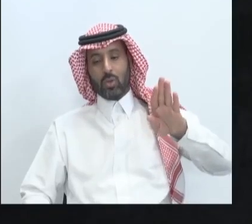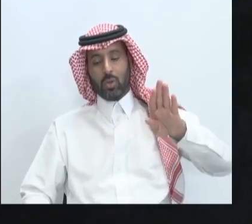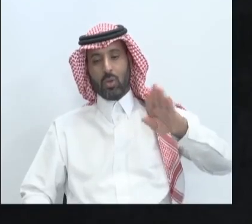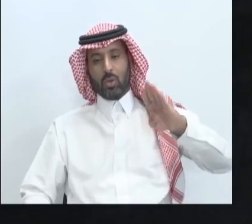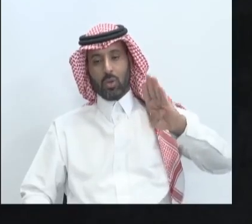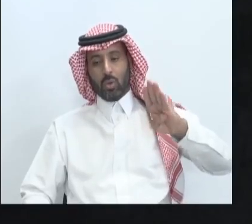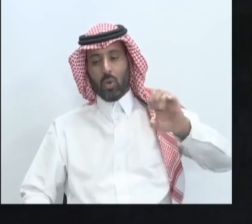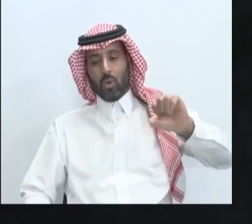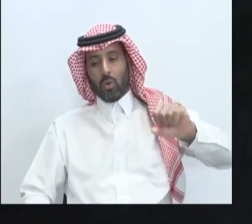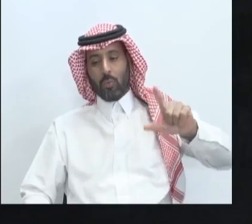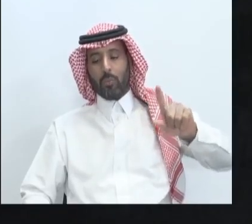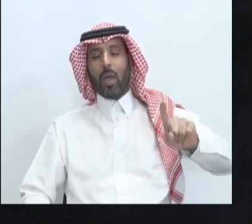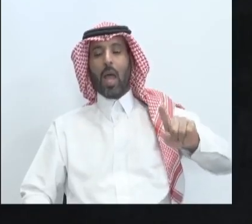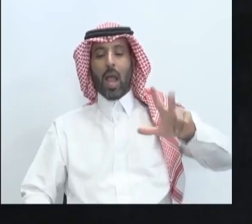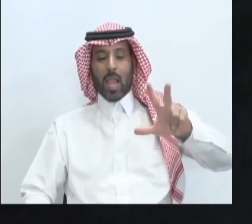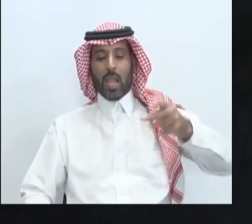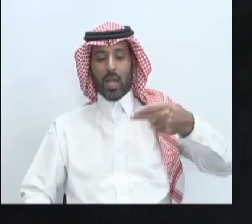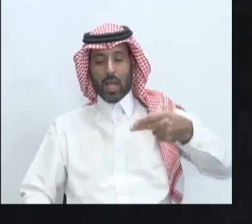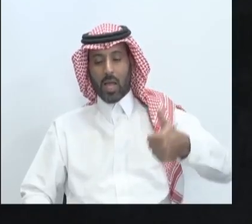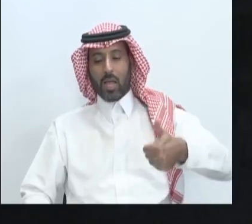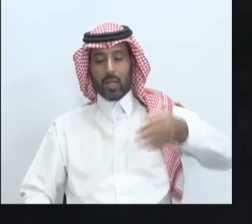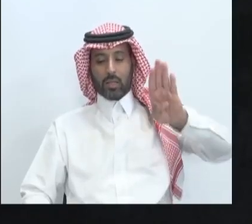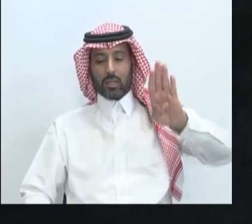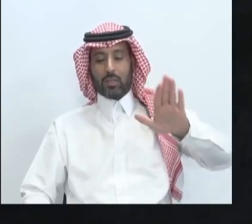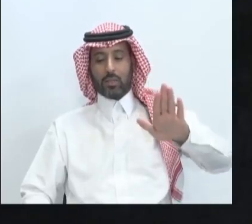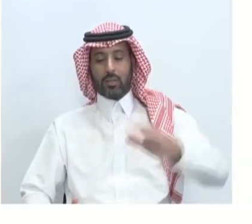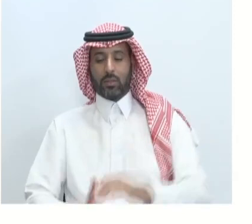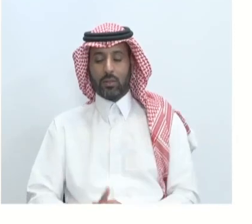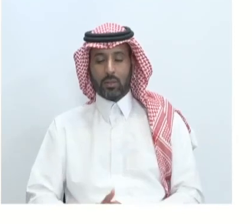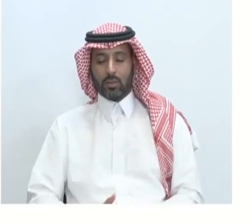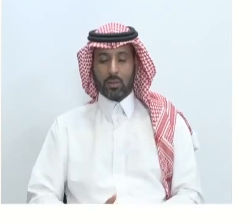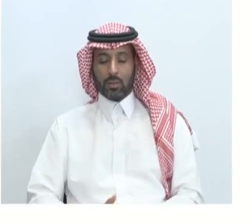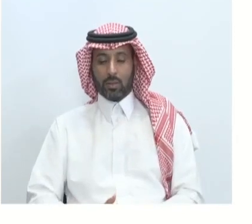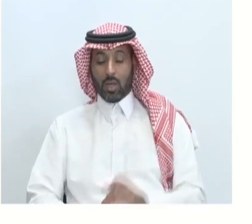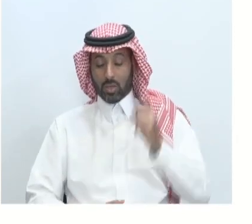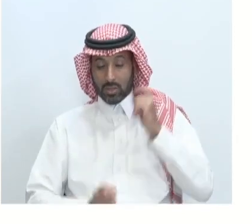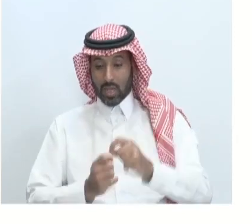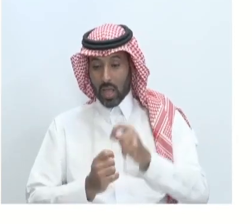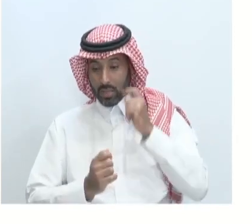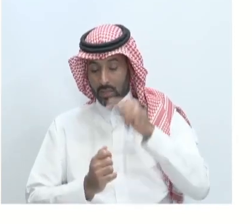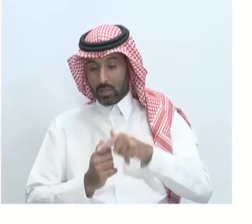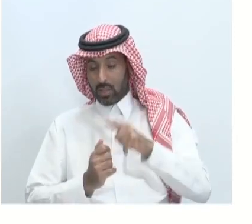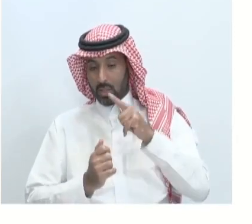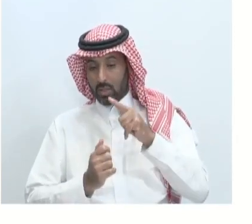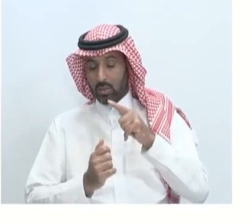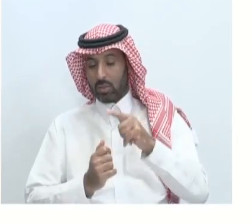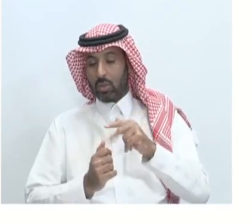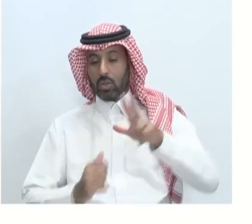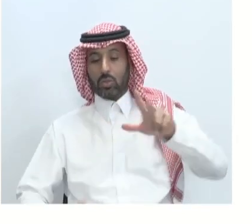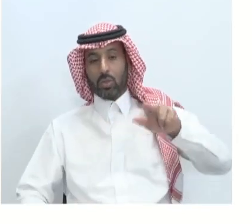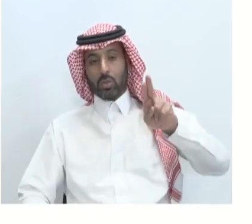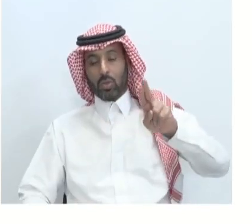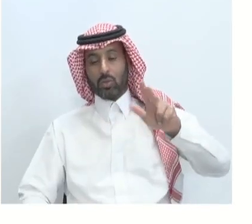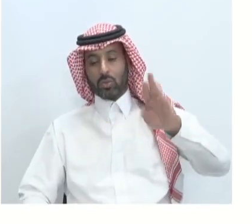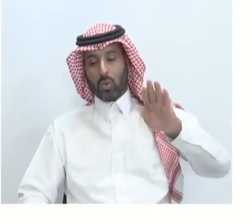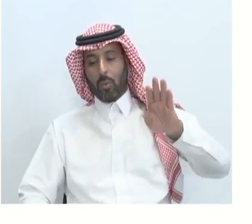العاكس في هذا النوع عزيزي الطالب عزيزتي الطالبه اخترع التلسكوب العاكس او اخترع التلسكوب